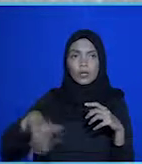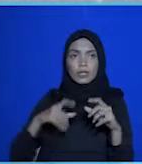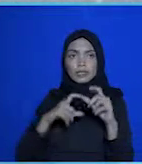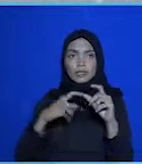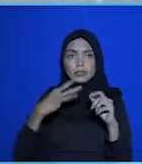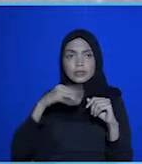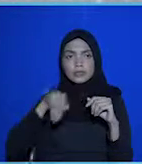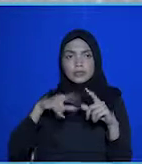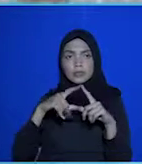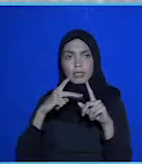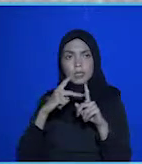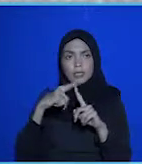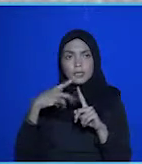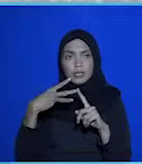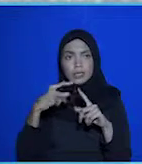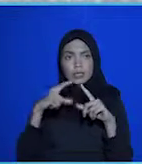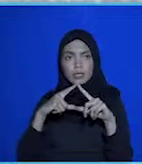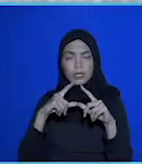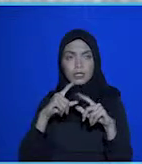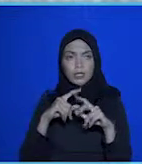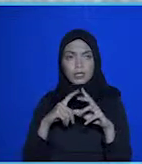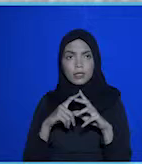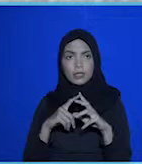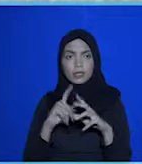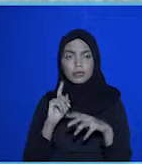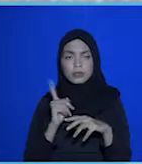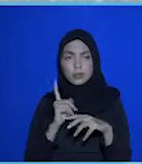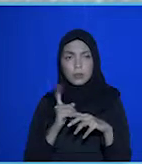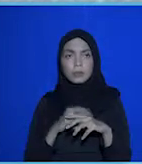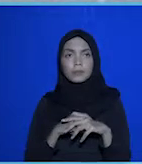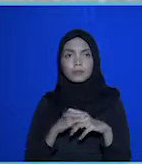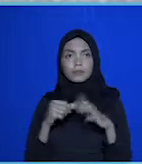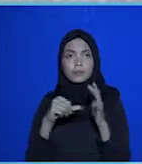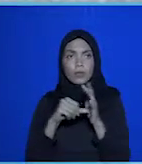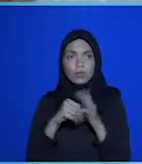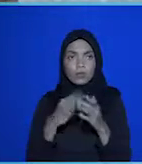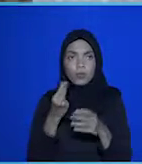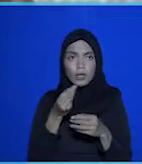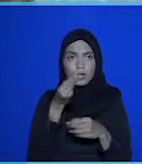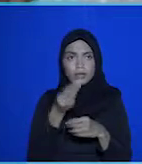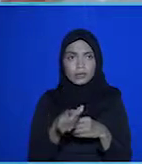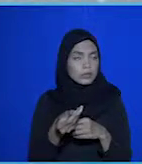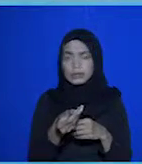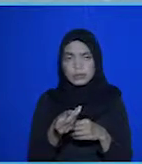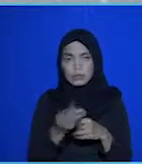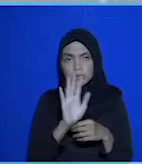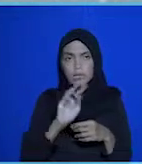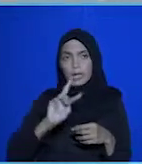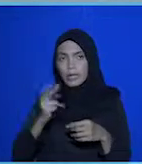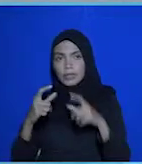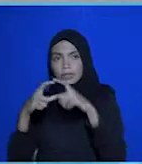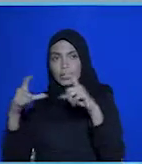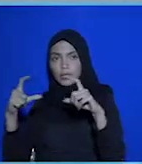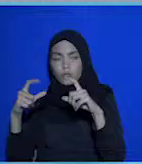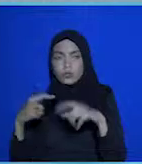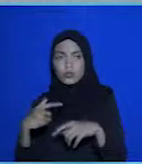dampaknya nanti kan, karena kalau pemberian bantuan tunai sekarang menggunakan kartu. Nah, kita ingin